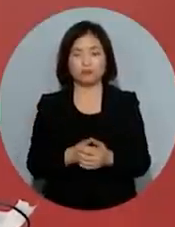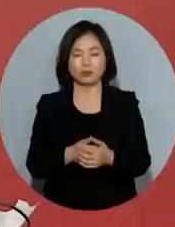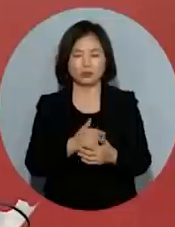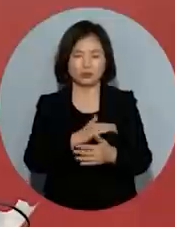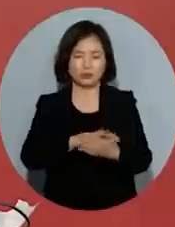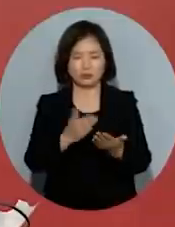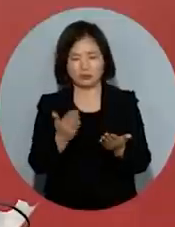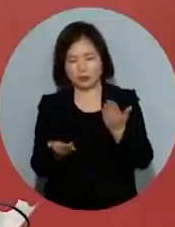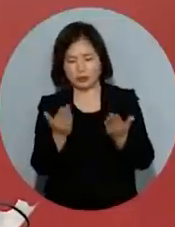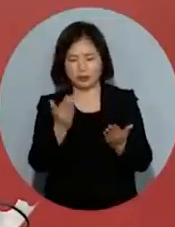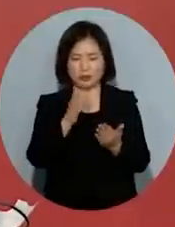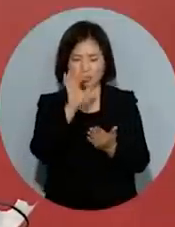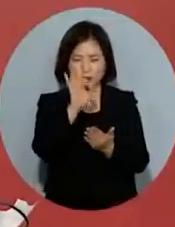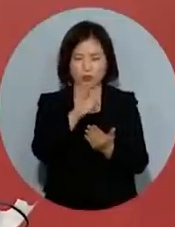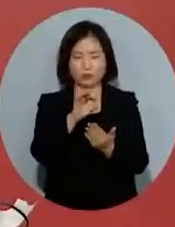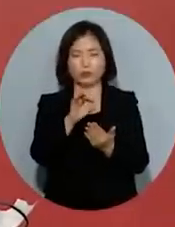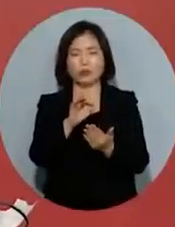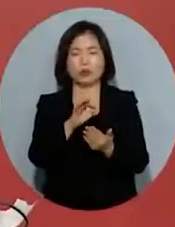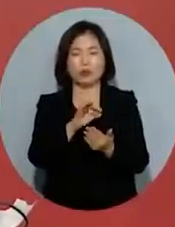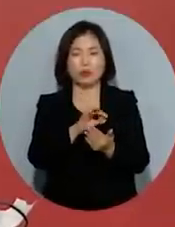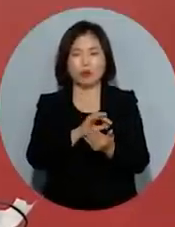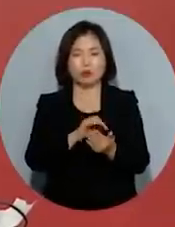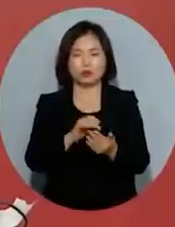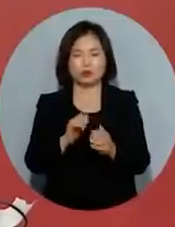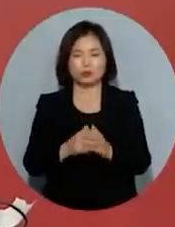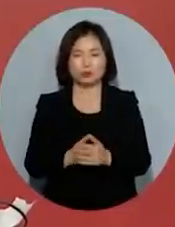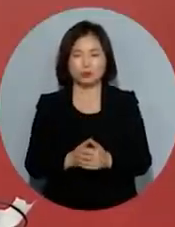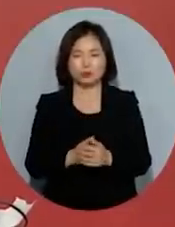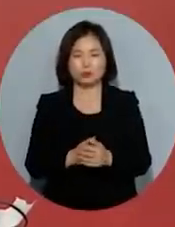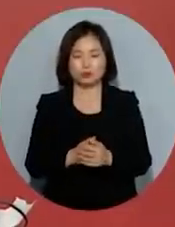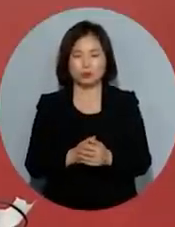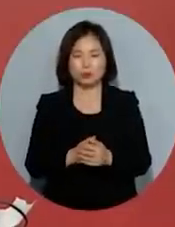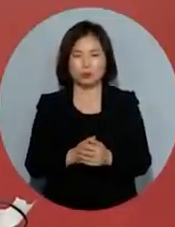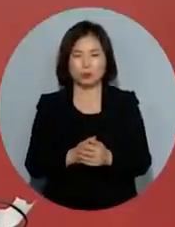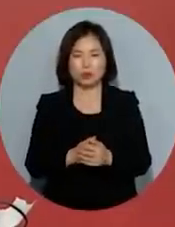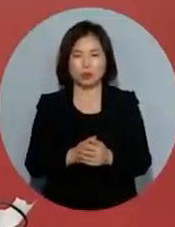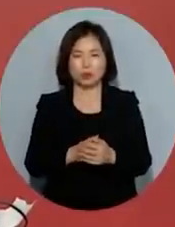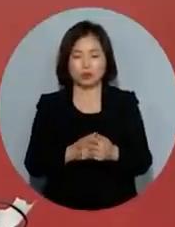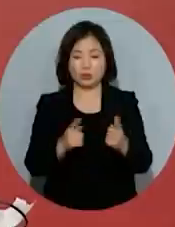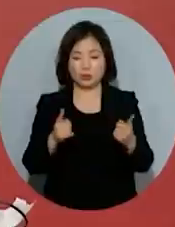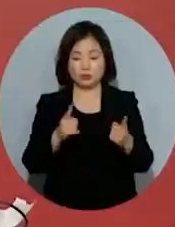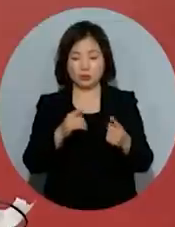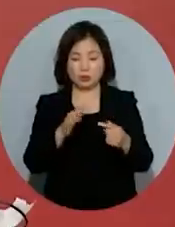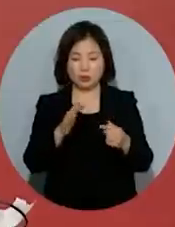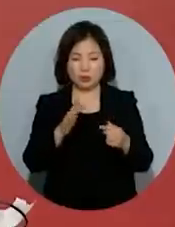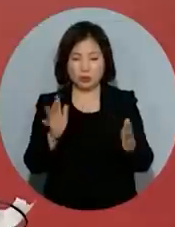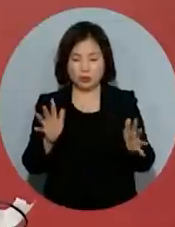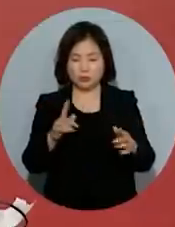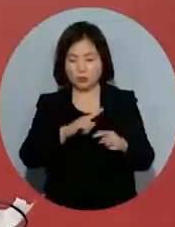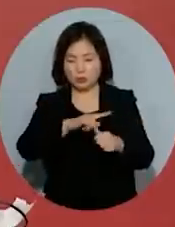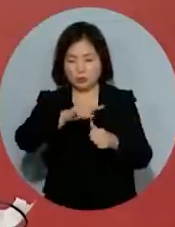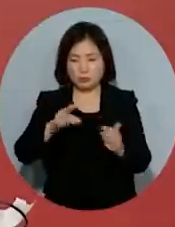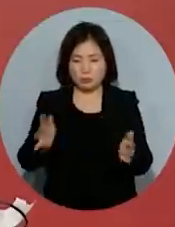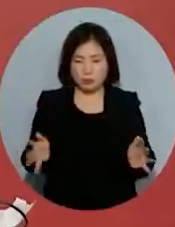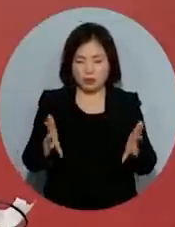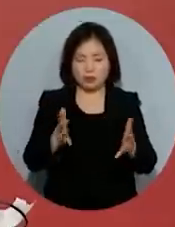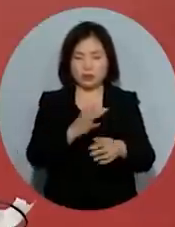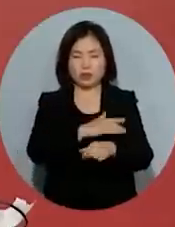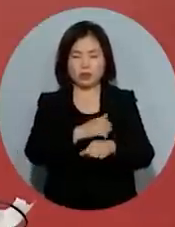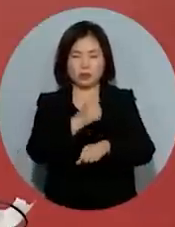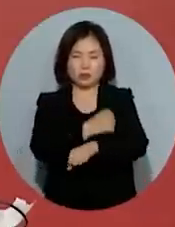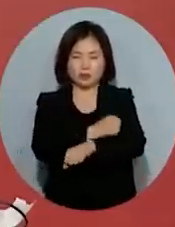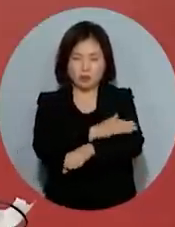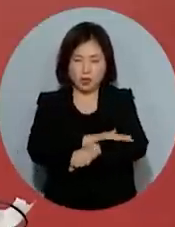알아보고 잘 쓰고, 네, 또 그 사람들이 최대의 어떤 동기를 부여해서 가장 좋은 성과를 낼 수